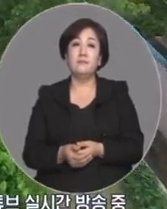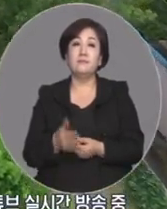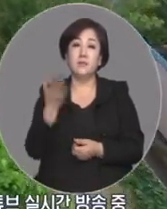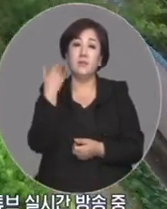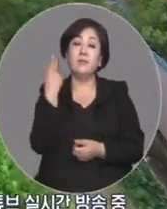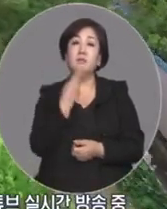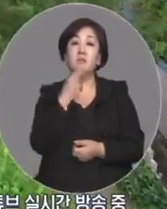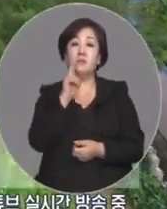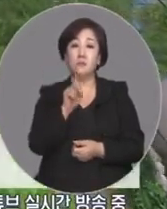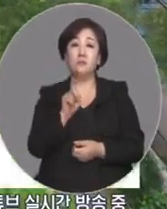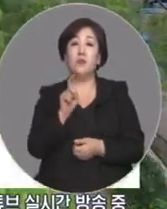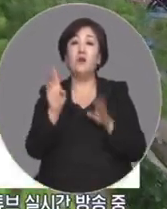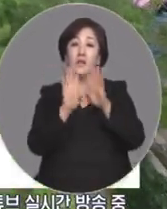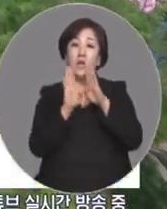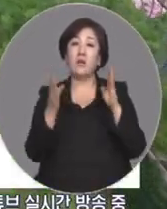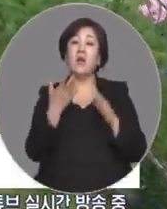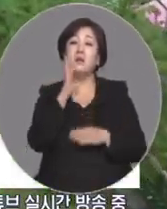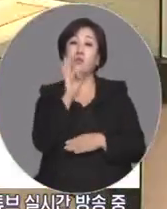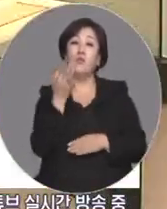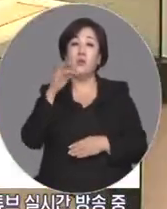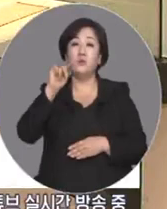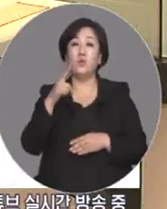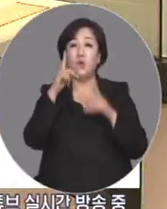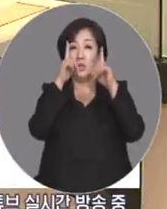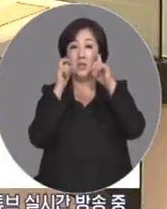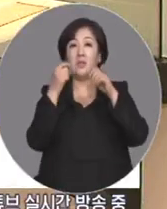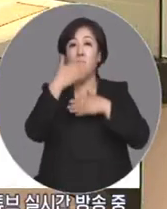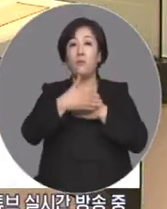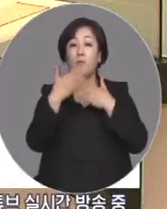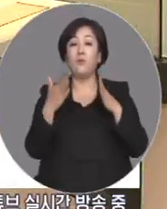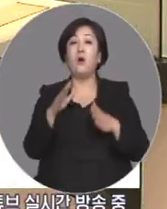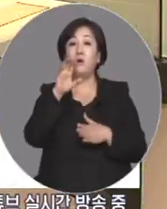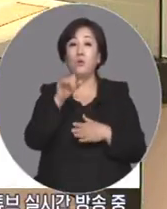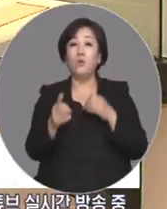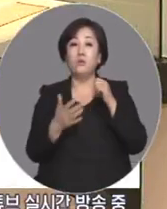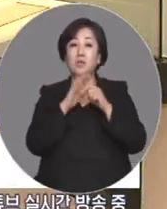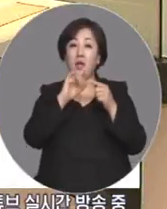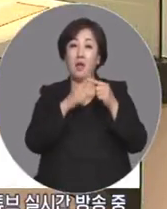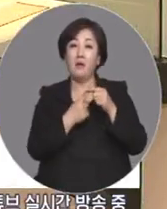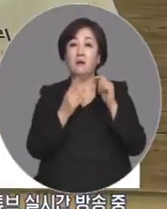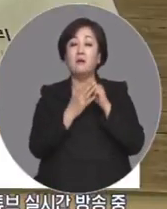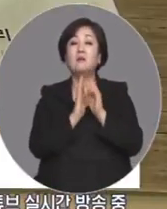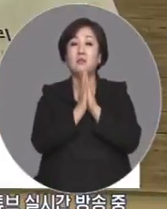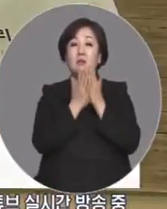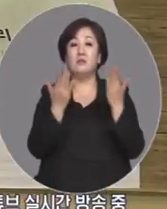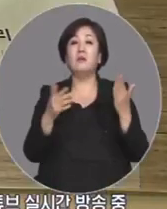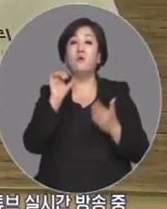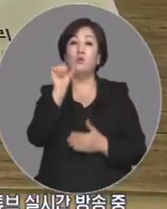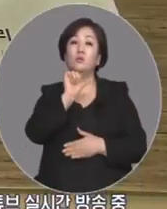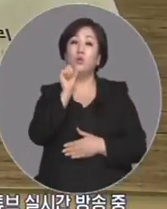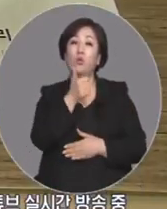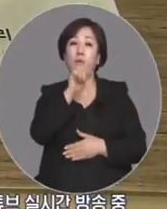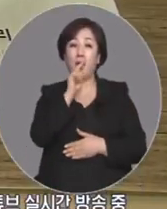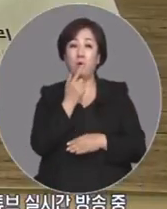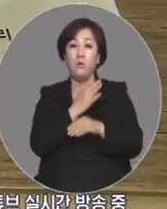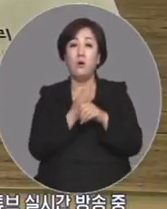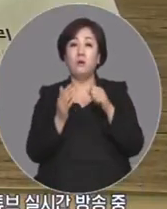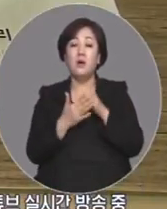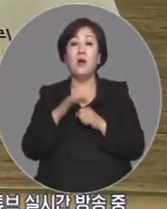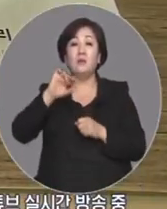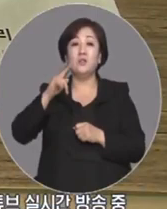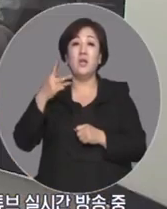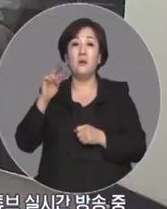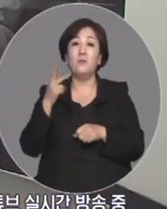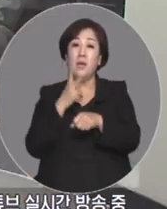지난 2010년 기관 1회 솔 기념관 입니다 이곳에는 우리말 본 등 한글 서적 5500 공과 외솔 최현배